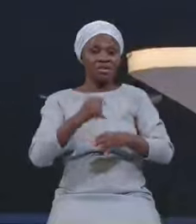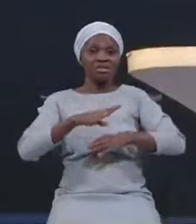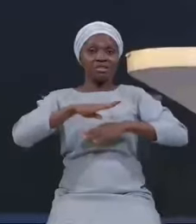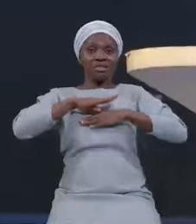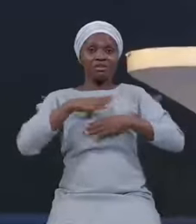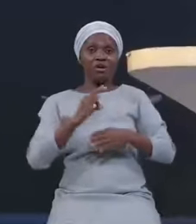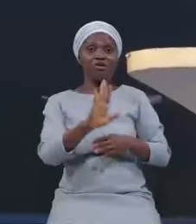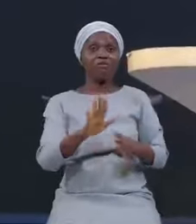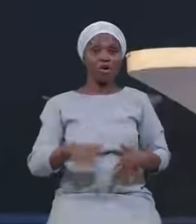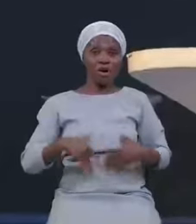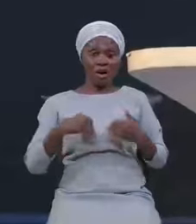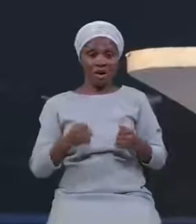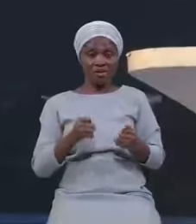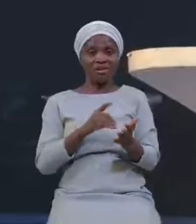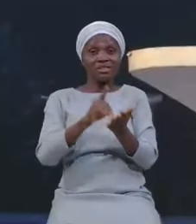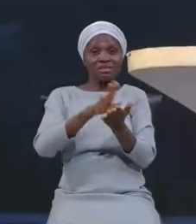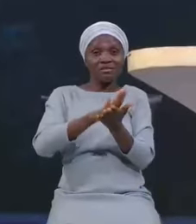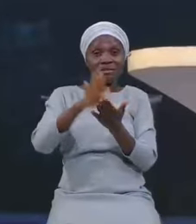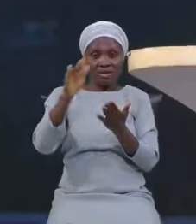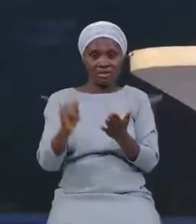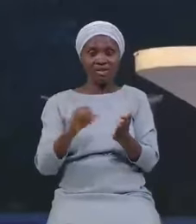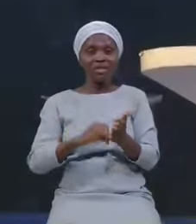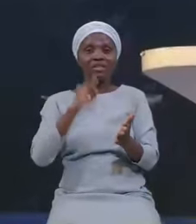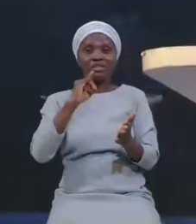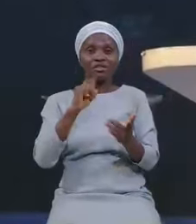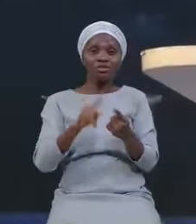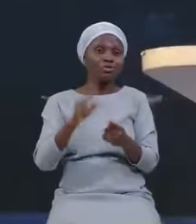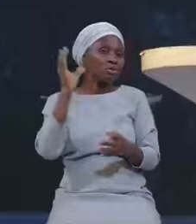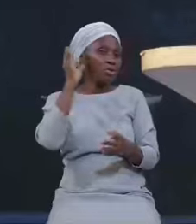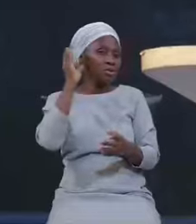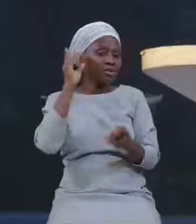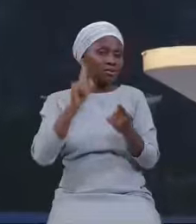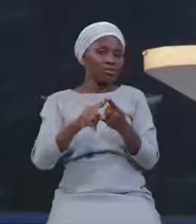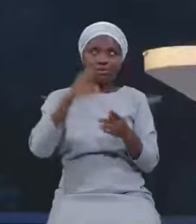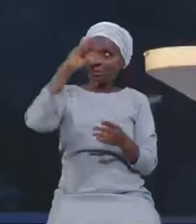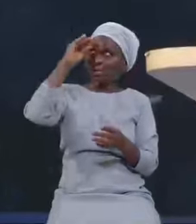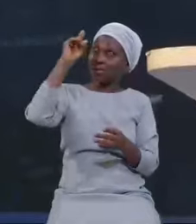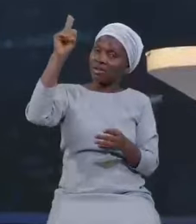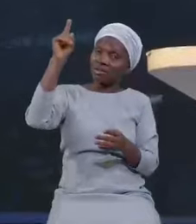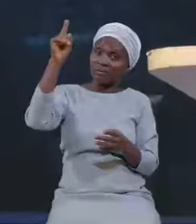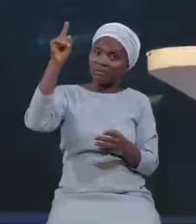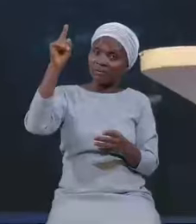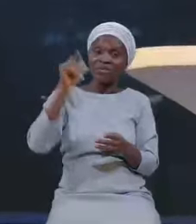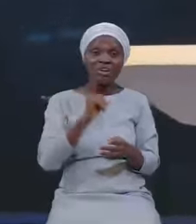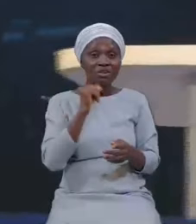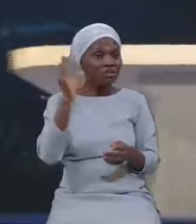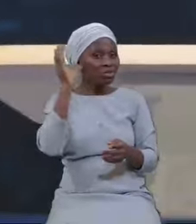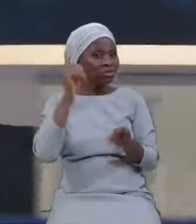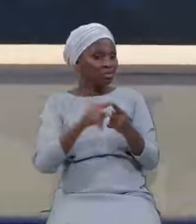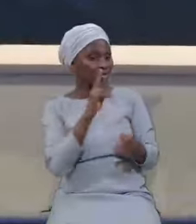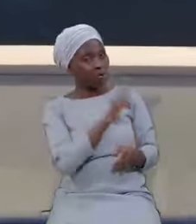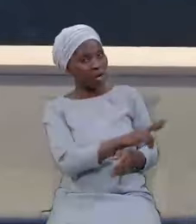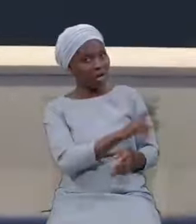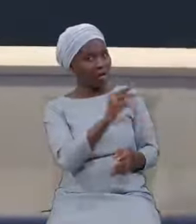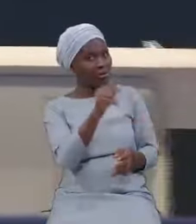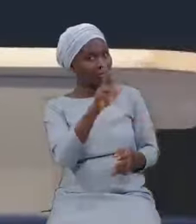façon surnaturelle, c'est de l'écouter. Non pas écouter la femme. C'est pourquoi elle lui a dit